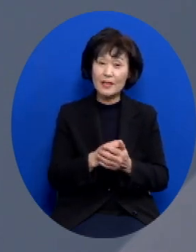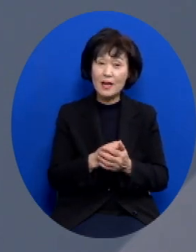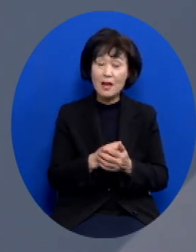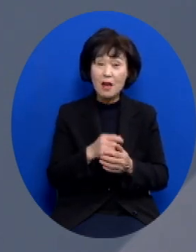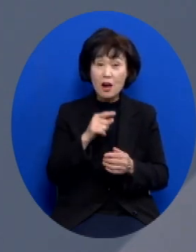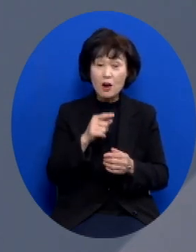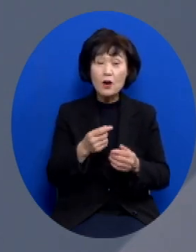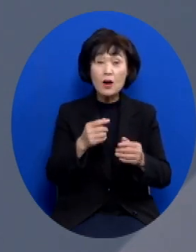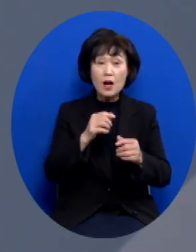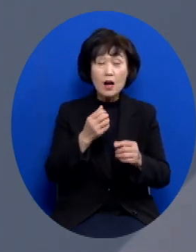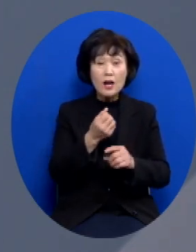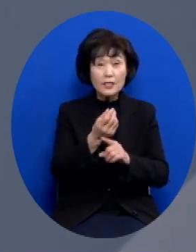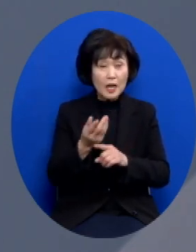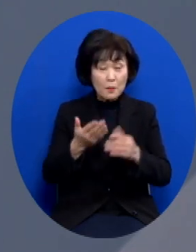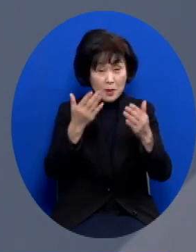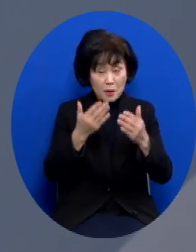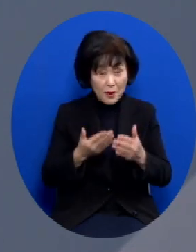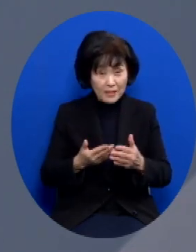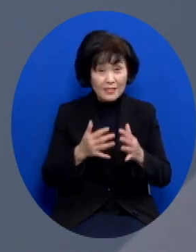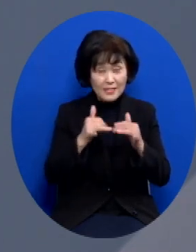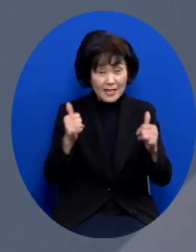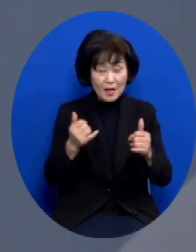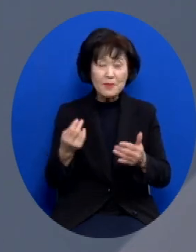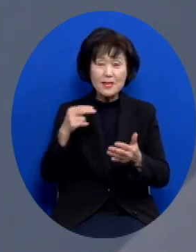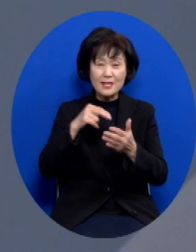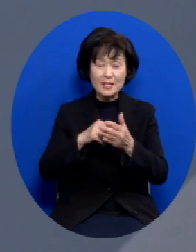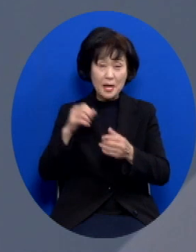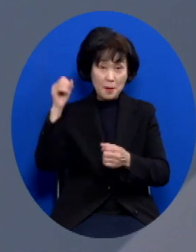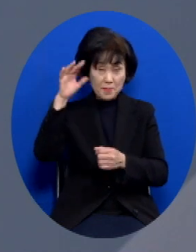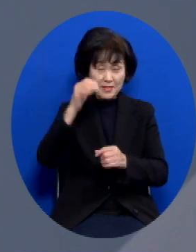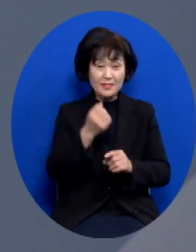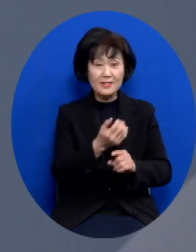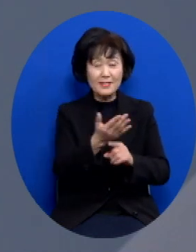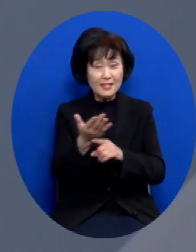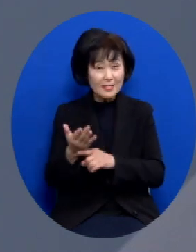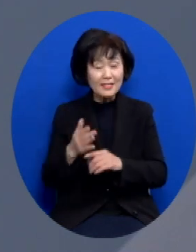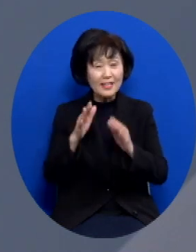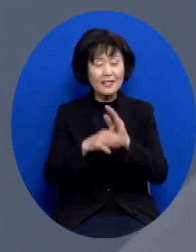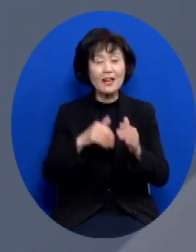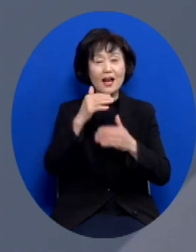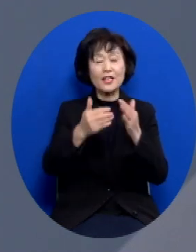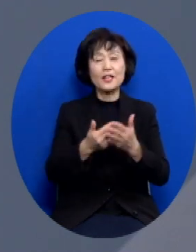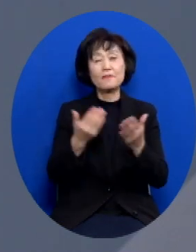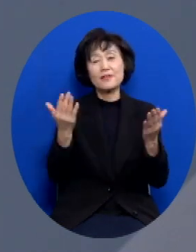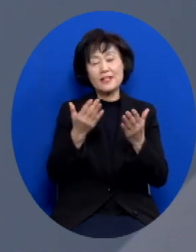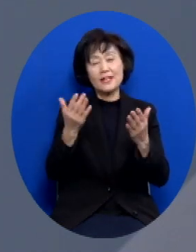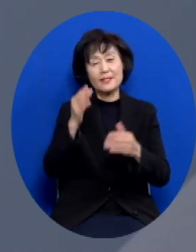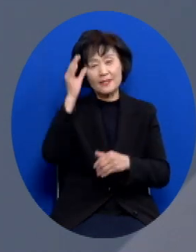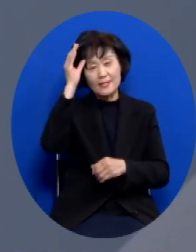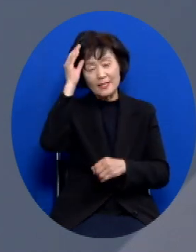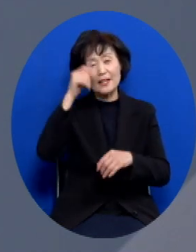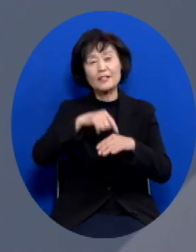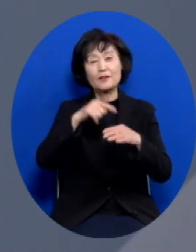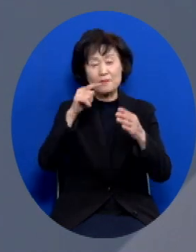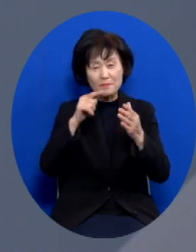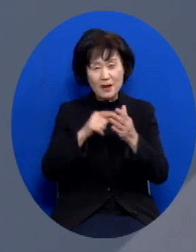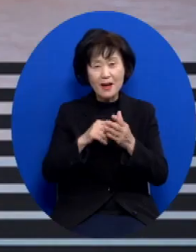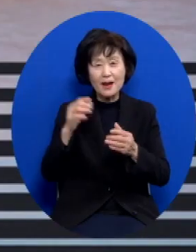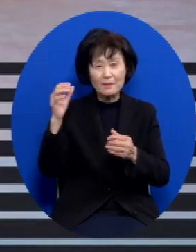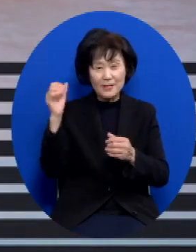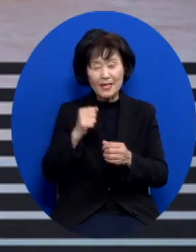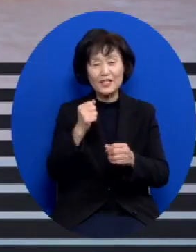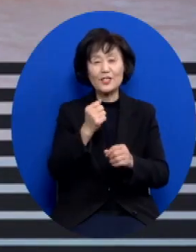일어나서 빛을 발할 때 또 하나님이 일하시는 것들을 기대하는 마음으로 네, 저희가 말씀 정했습니다.